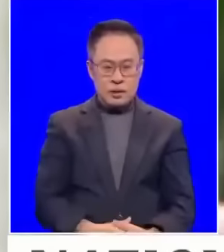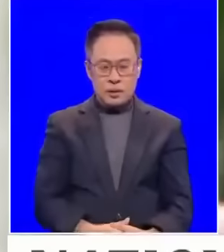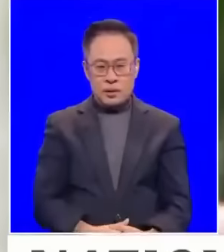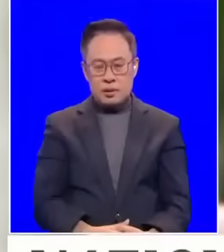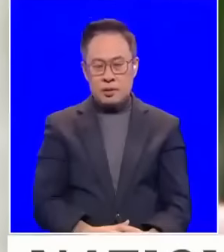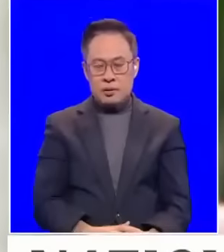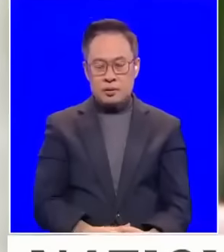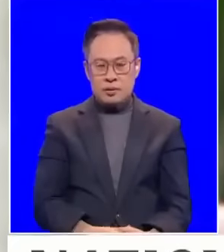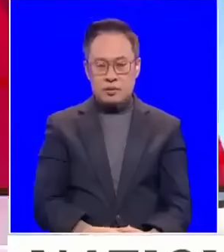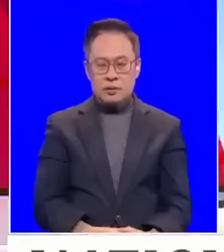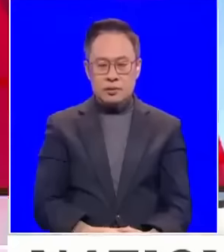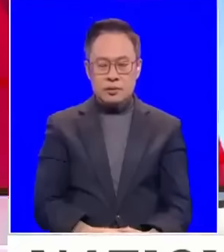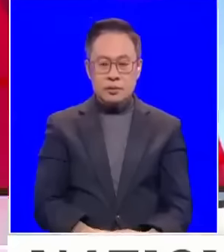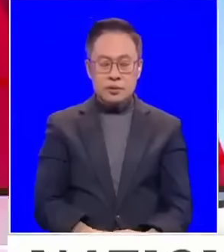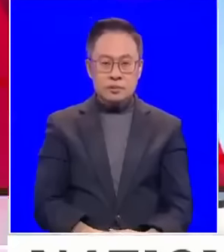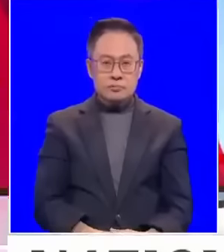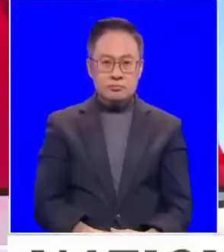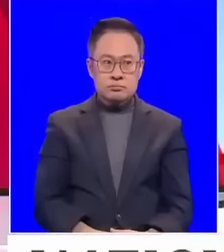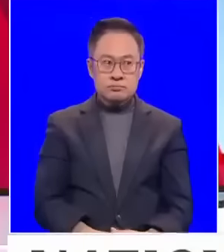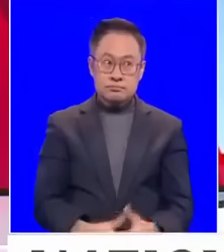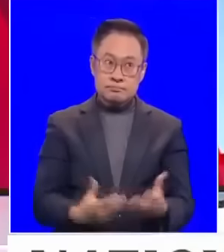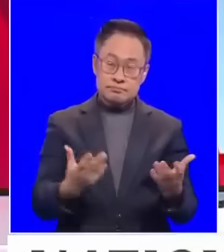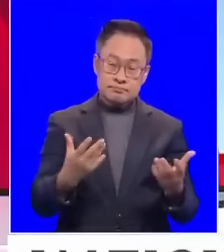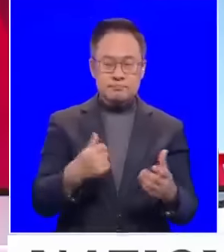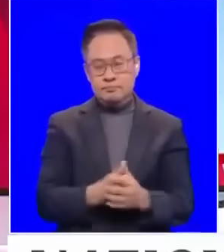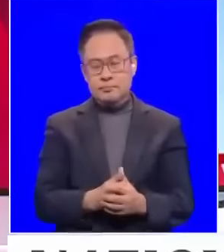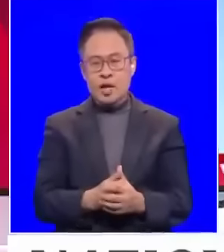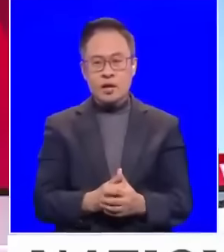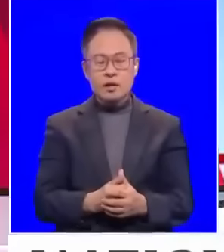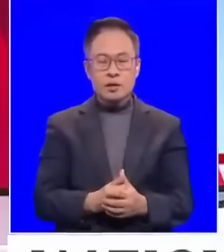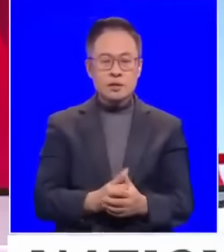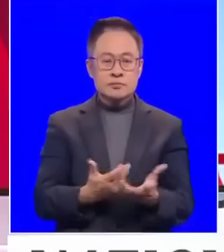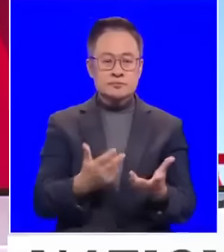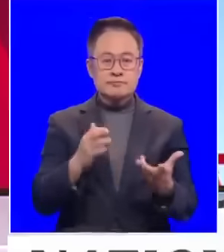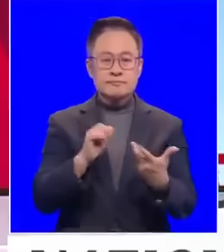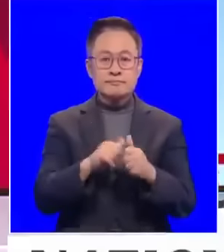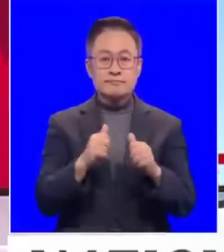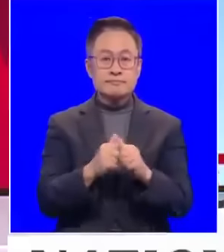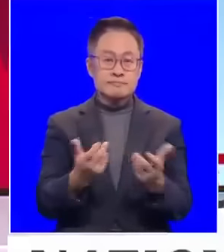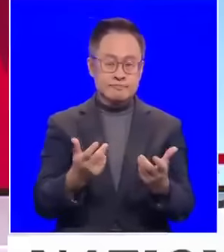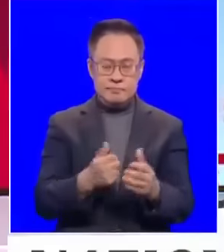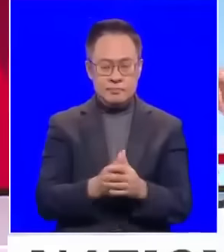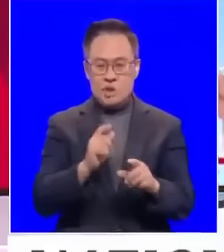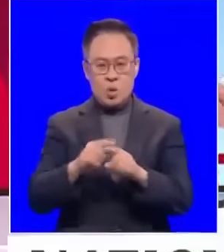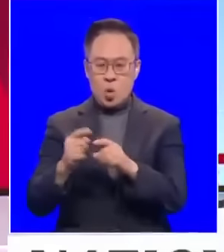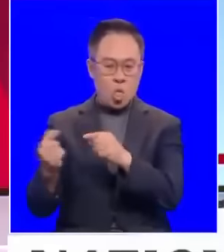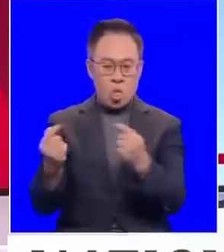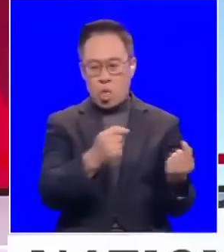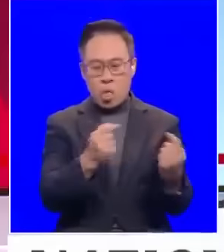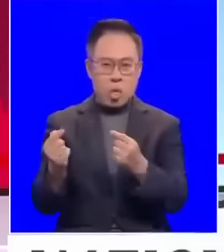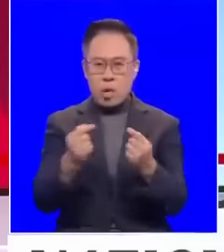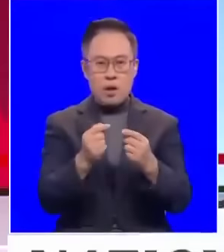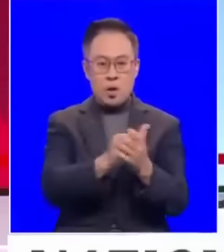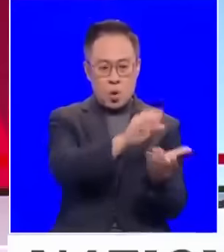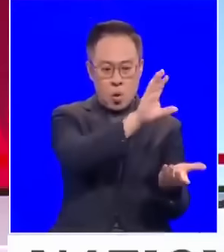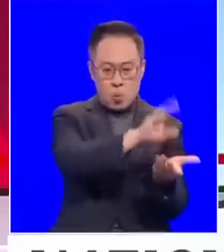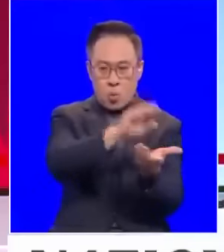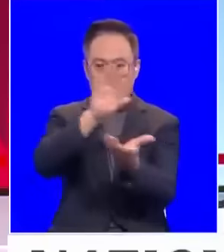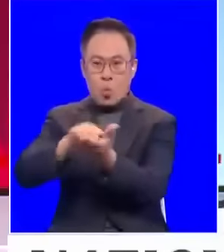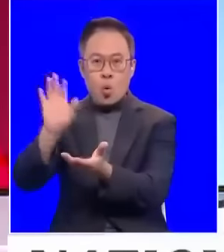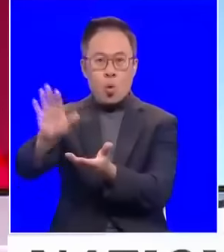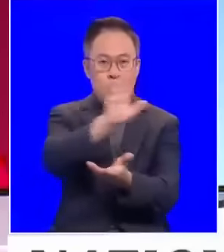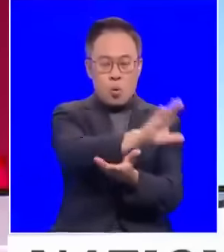เป็นมวยที่เป็น คู่เหรอ คู่ที่ดูเด็ดเผ็ดมันนะต่างคนต่างก็มีข้อมูลของตัวเองแล้วก็มาเปิดเผยกันประชา